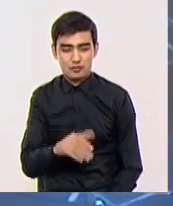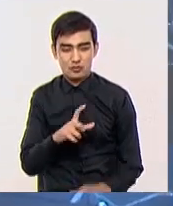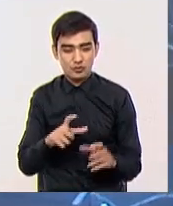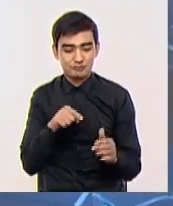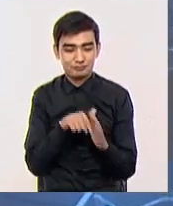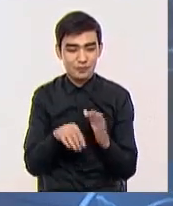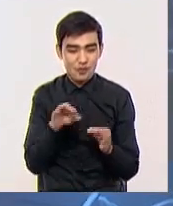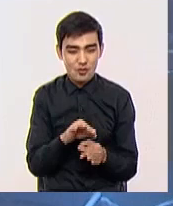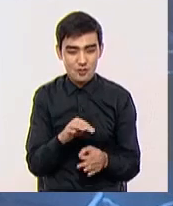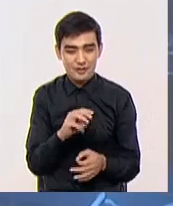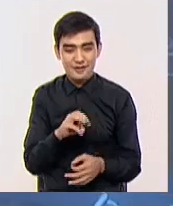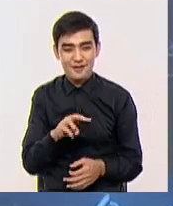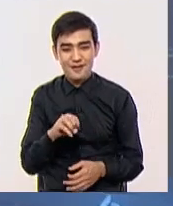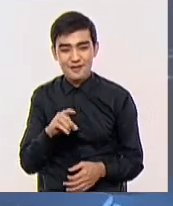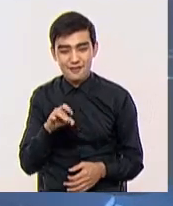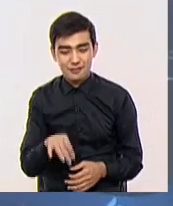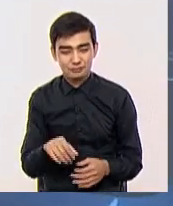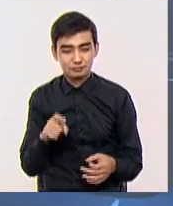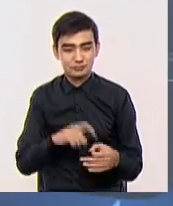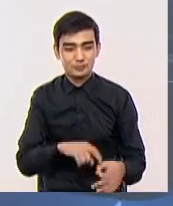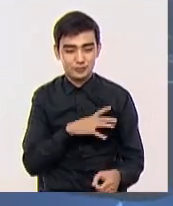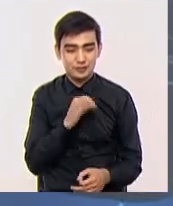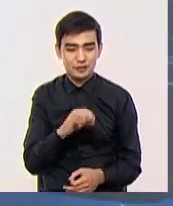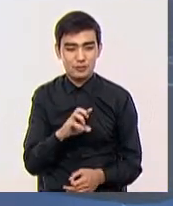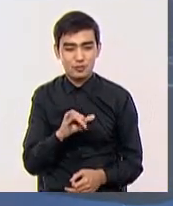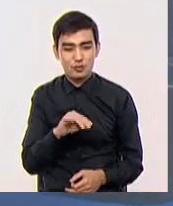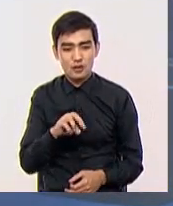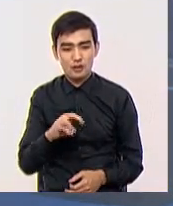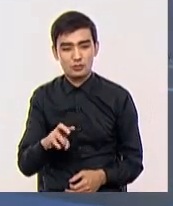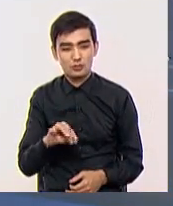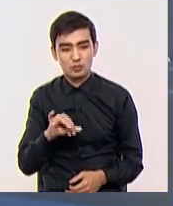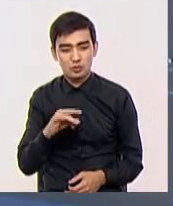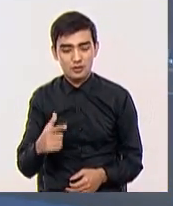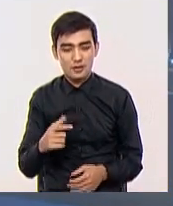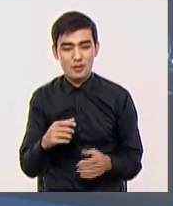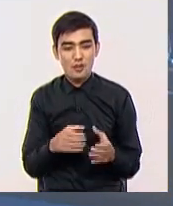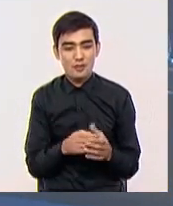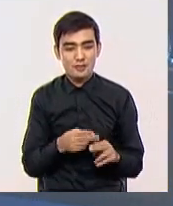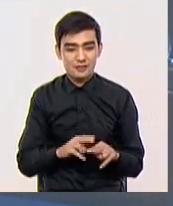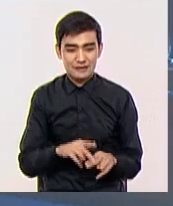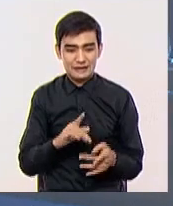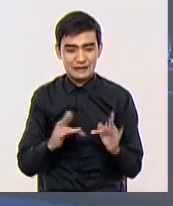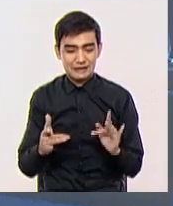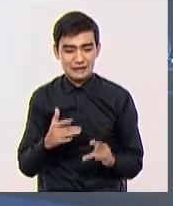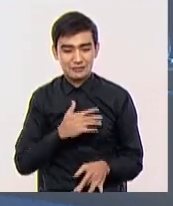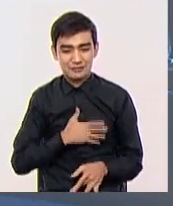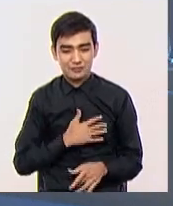мессенджерінде тіркеліп үлгеріпті осы уақытта. Bloomberg компаниясы мұны әлемдегі ең ауқымды интернет ақау деген баға берді.